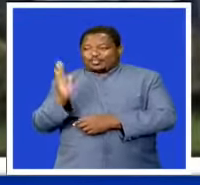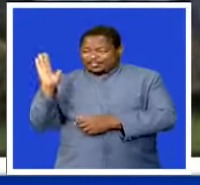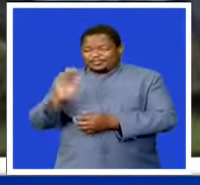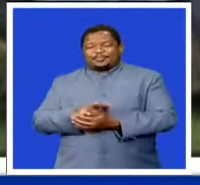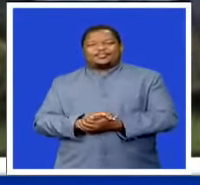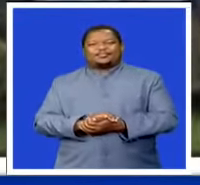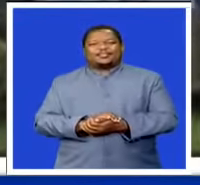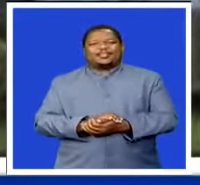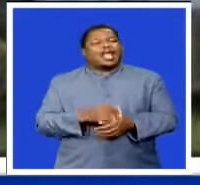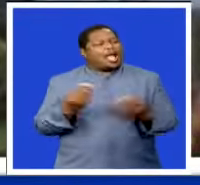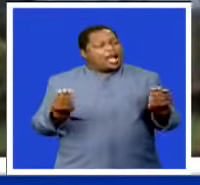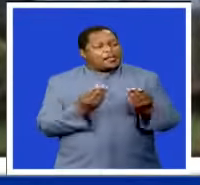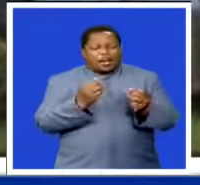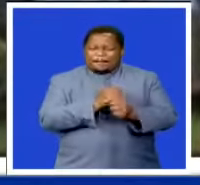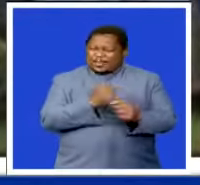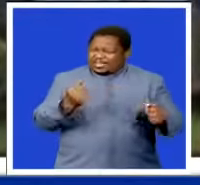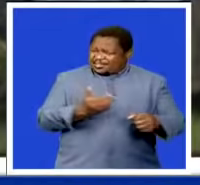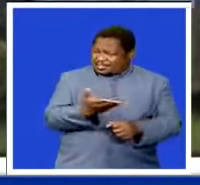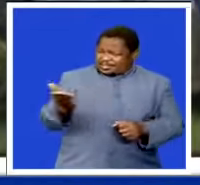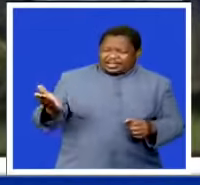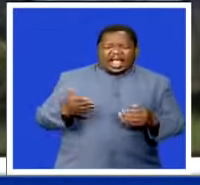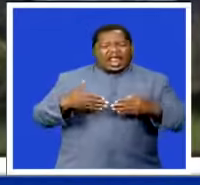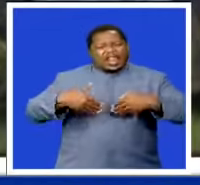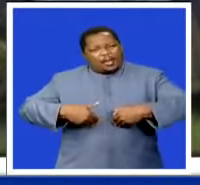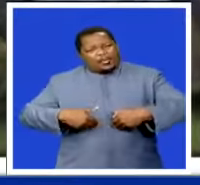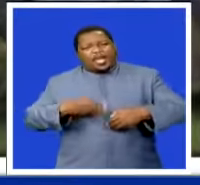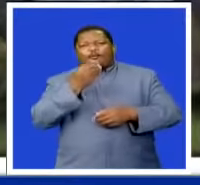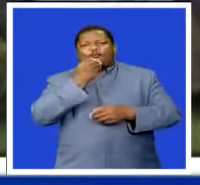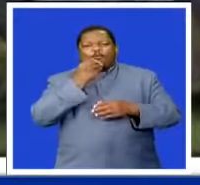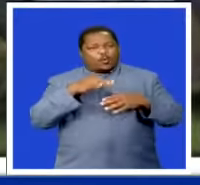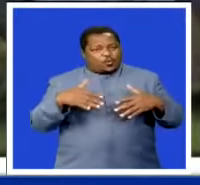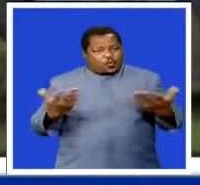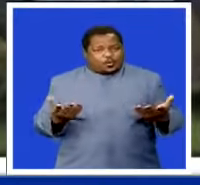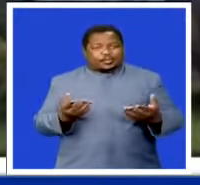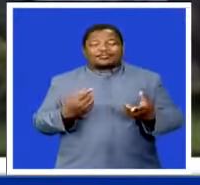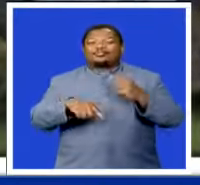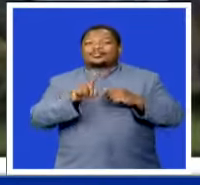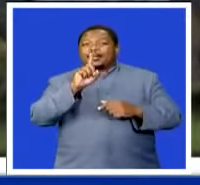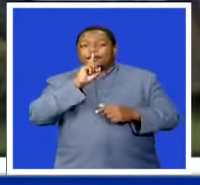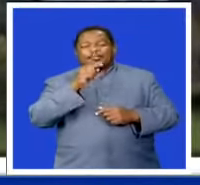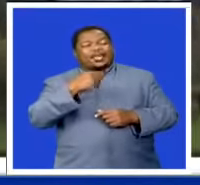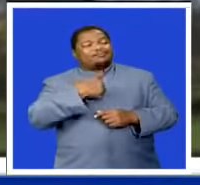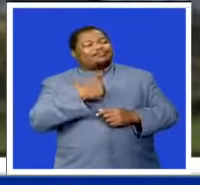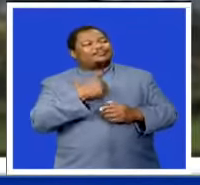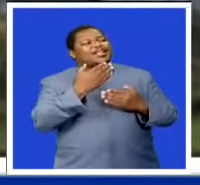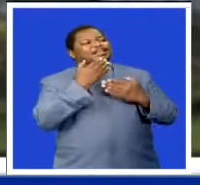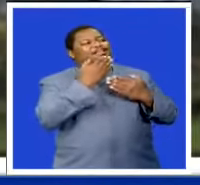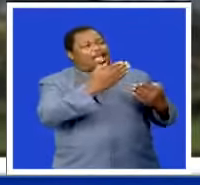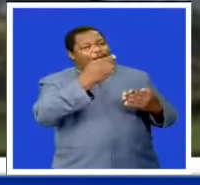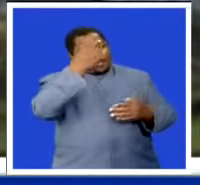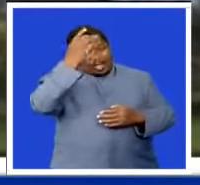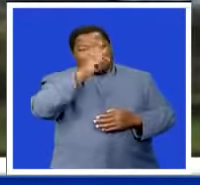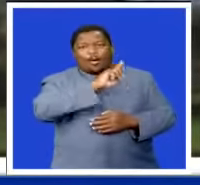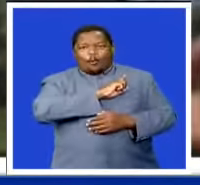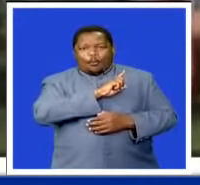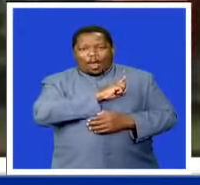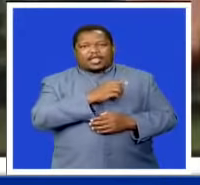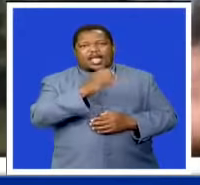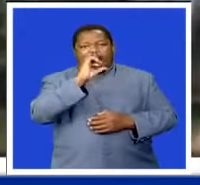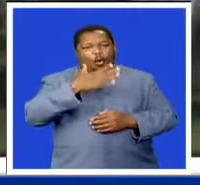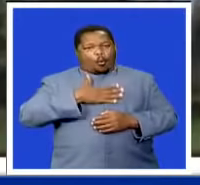nakuhulumende usifakele emathange lana emandi bayawathola. Sibonge baka